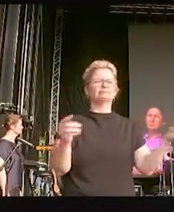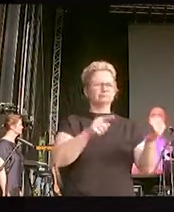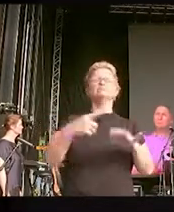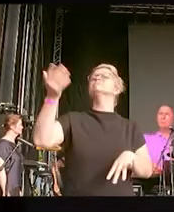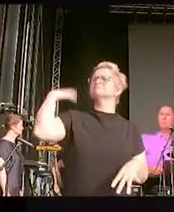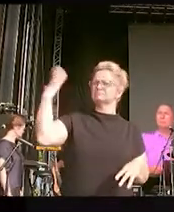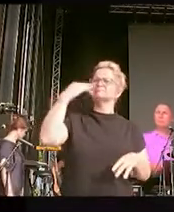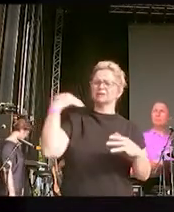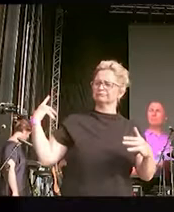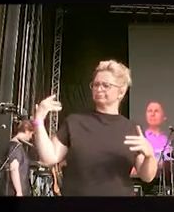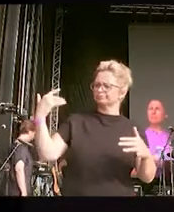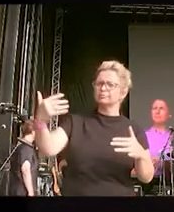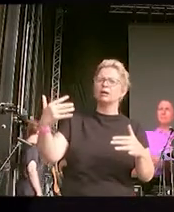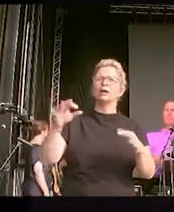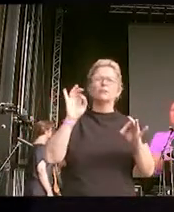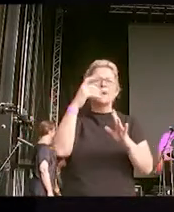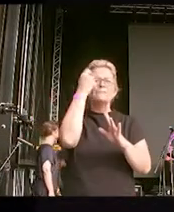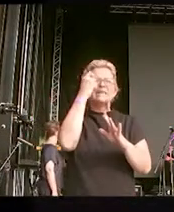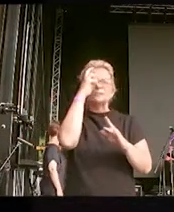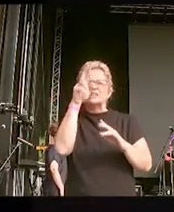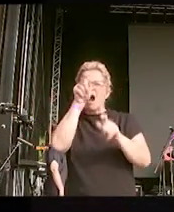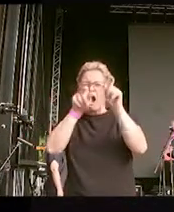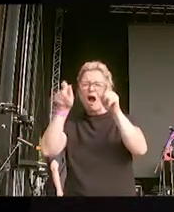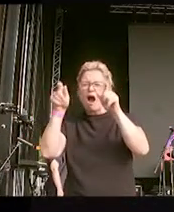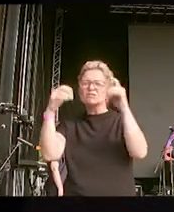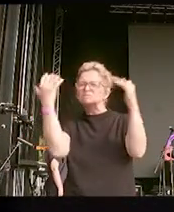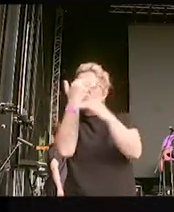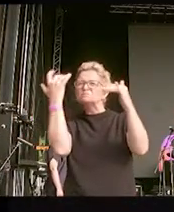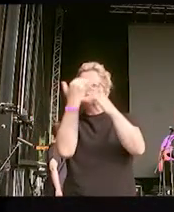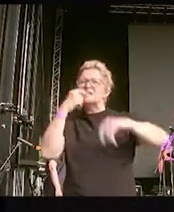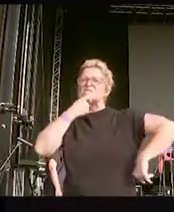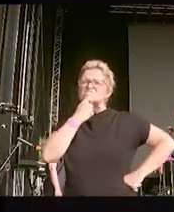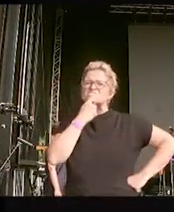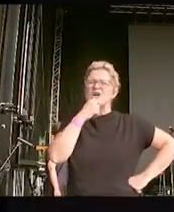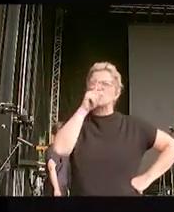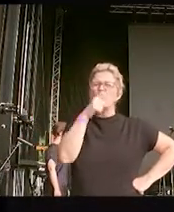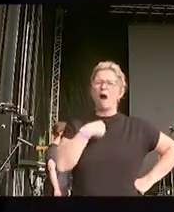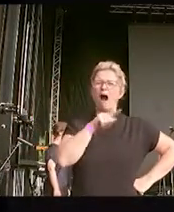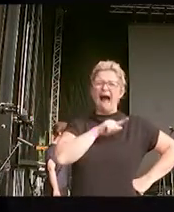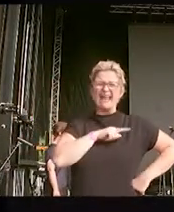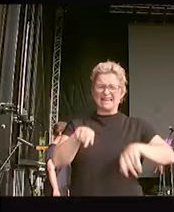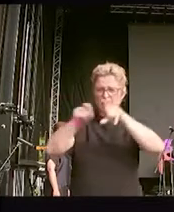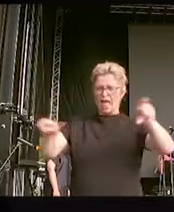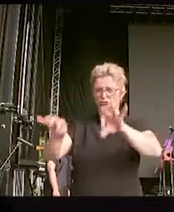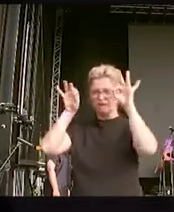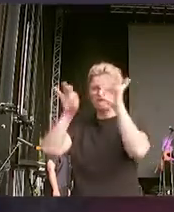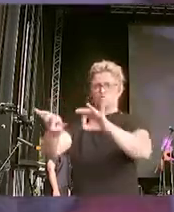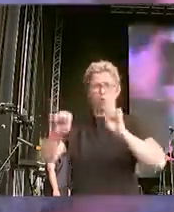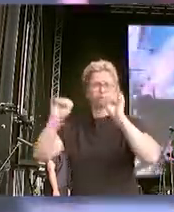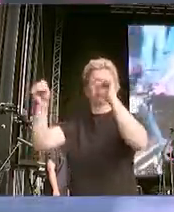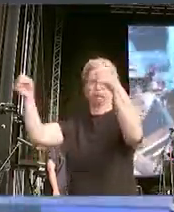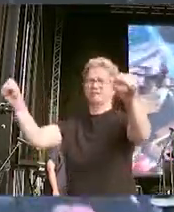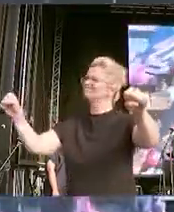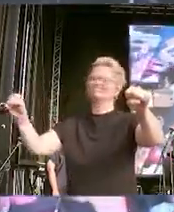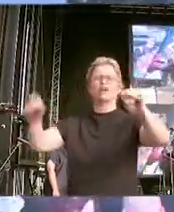Zeit haben sich Betriebsräte überlegt, wir können nicht immer nur um unsere eigenen Belegschaften kämpfen, sondern